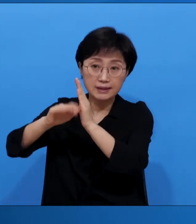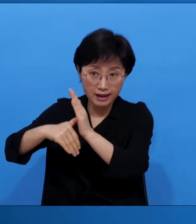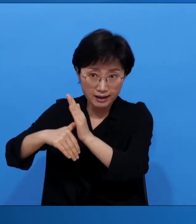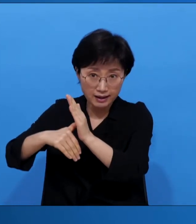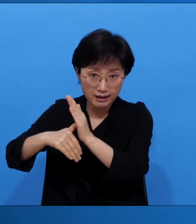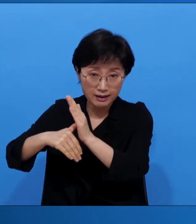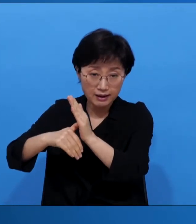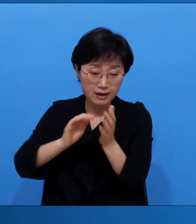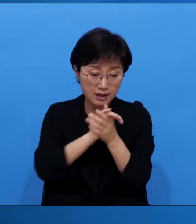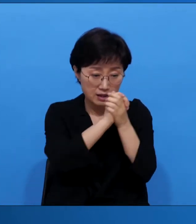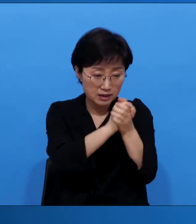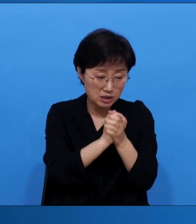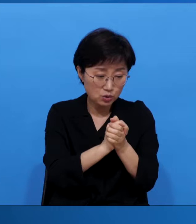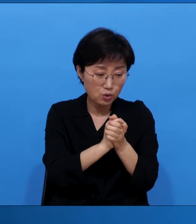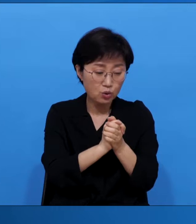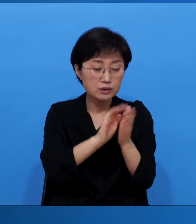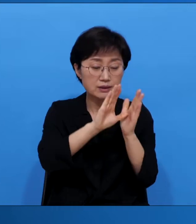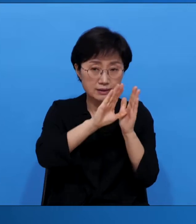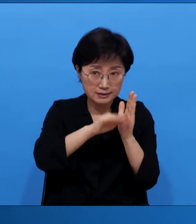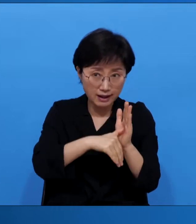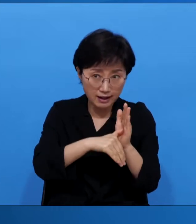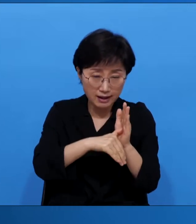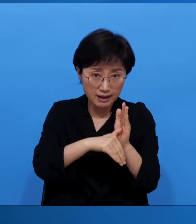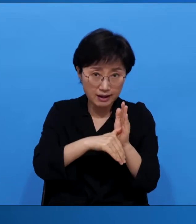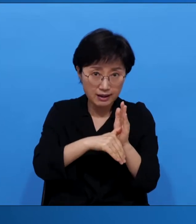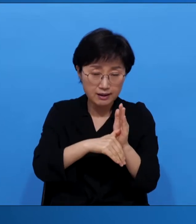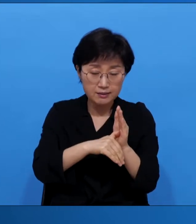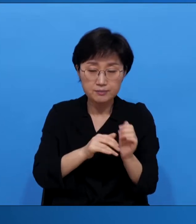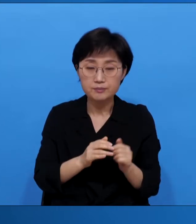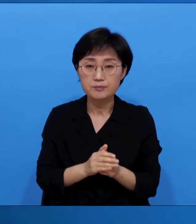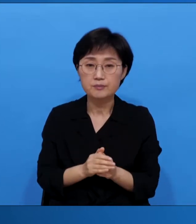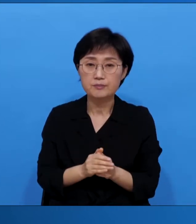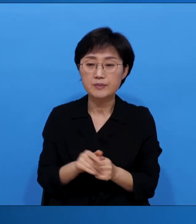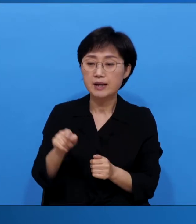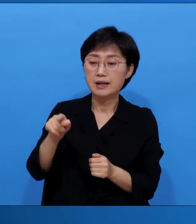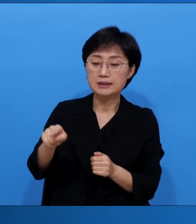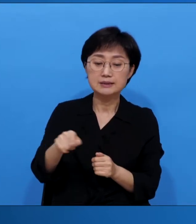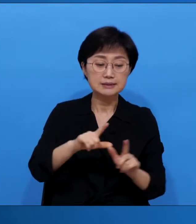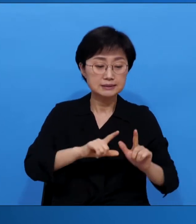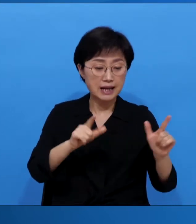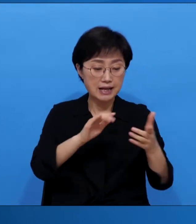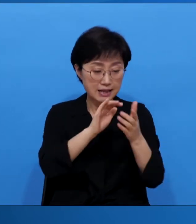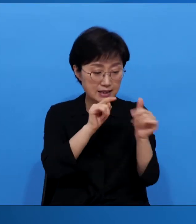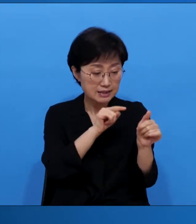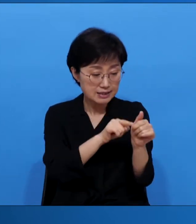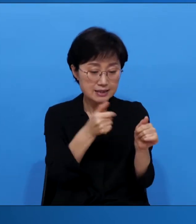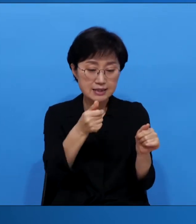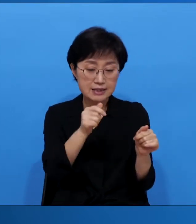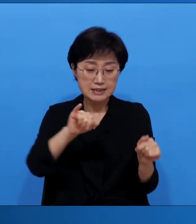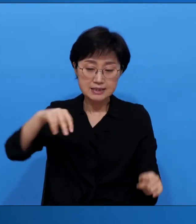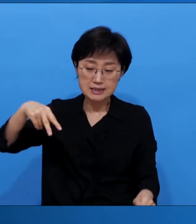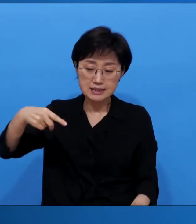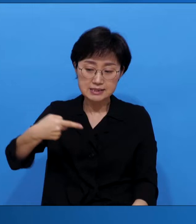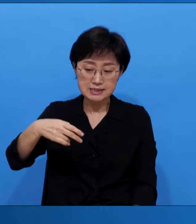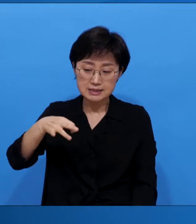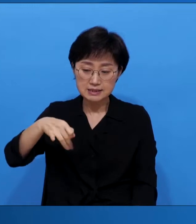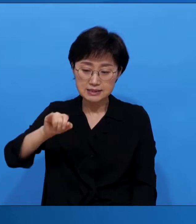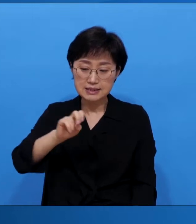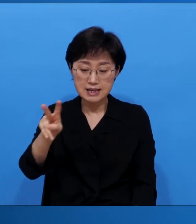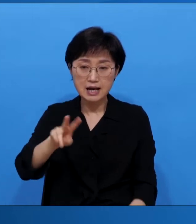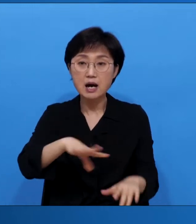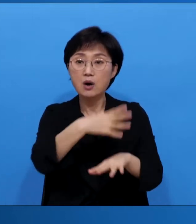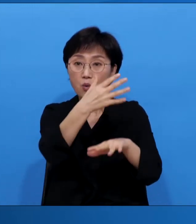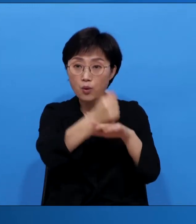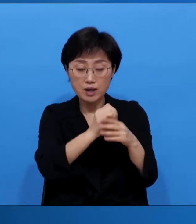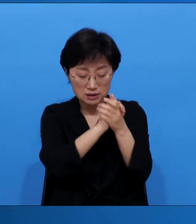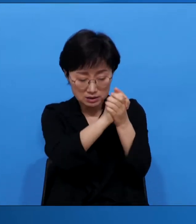it says. 열왕기하 19장 35절에 그날 밤에라고 되어 있어요. 2 Kings 19:35, that